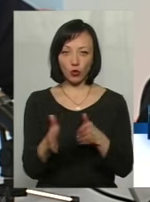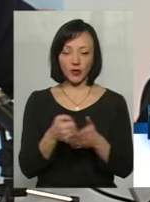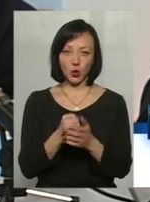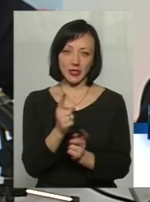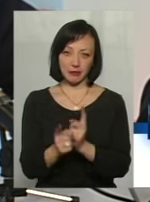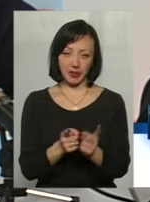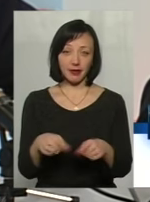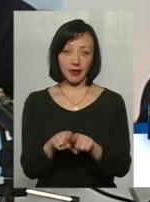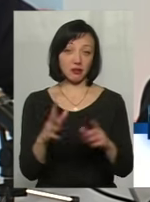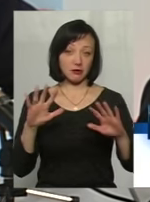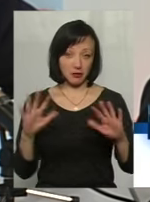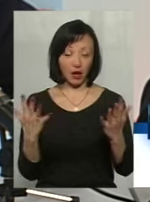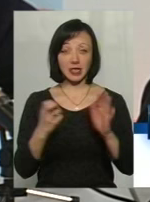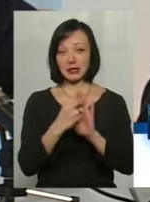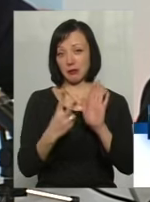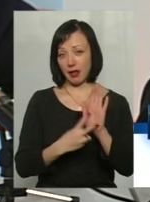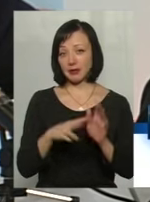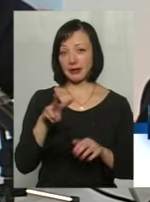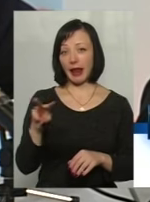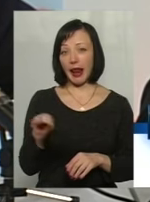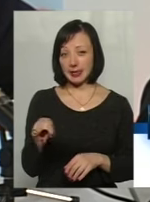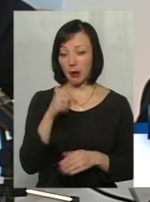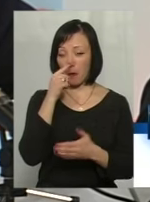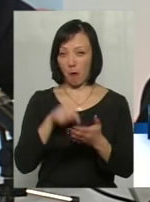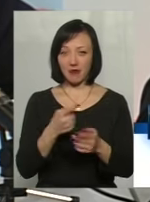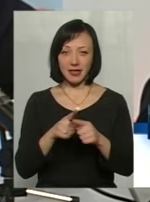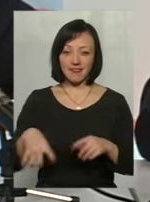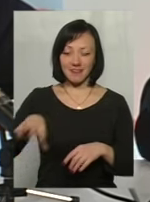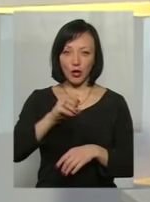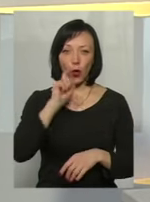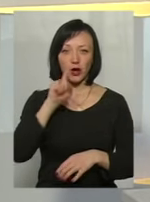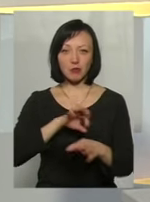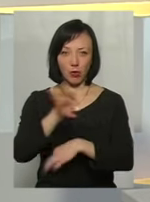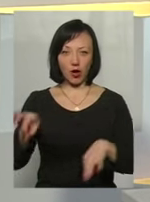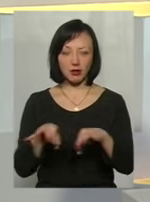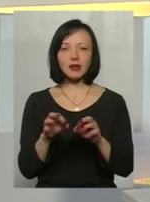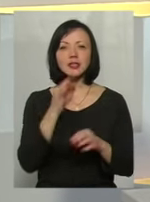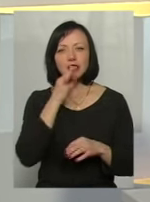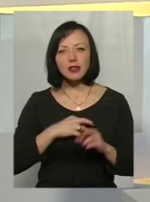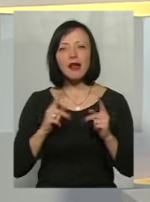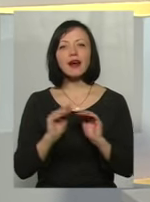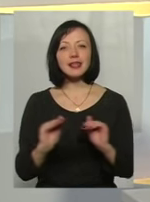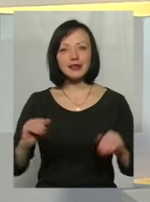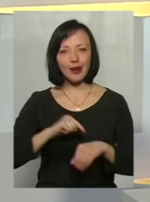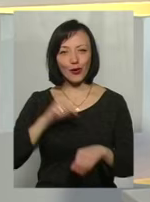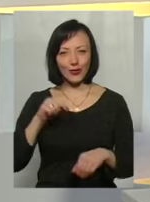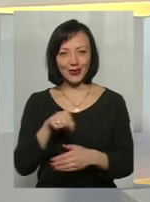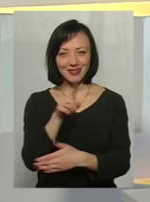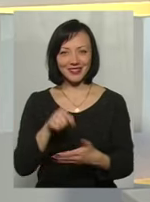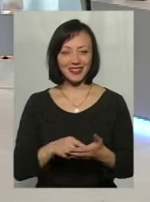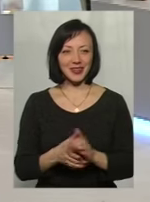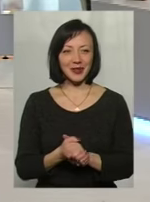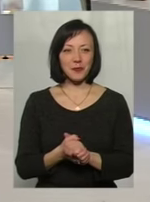так сталося, що наш 17-й ліцей попав в цей всеукраїнський проект. Розкажіть, як діти реагують? Подобається їм приймати